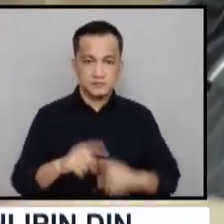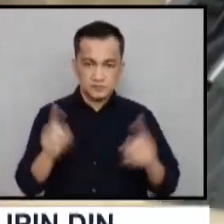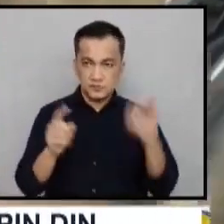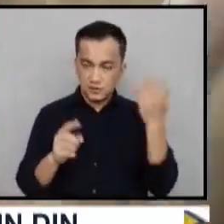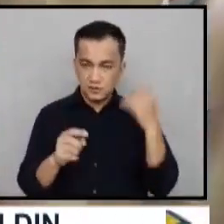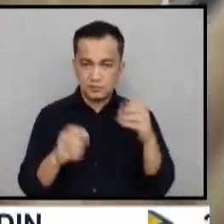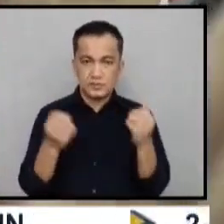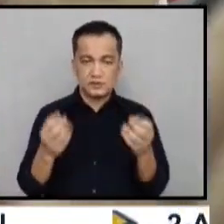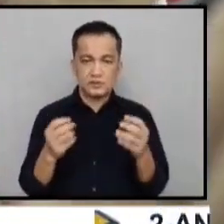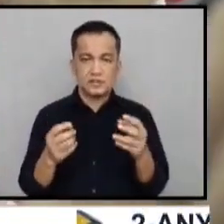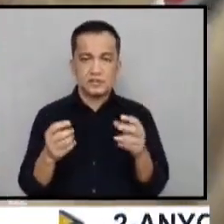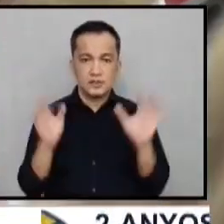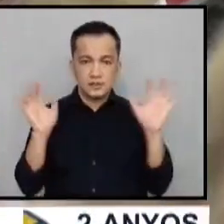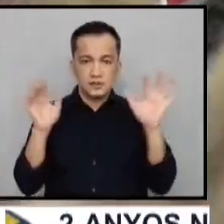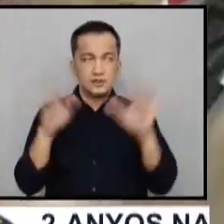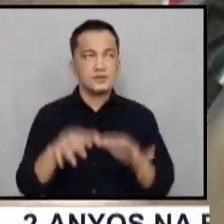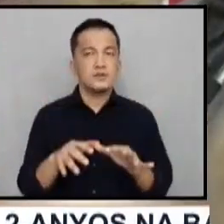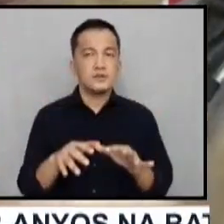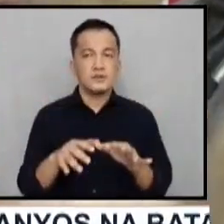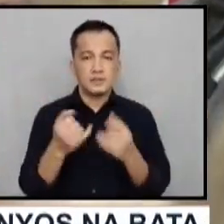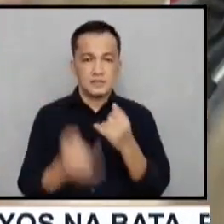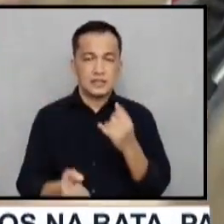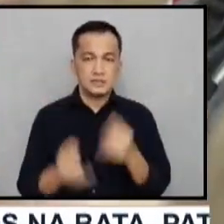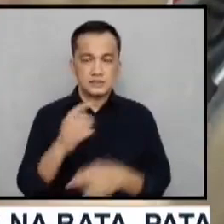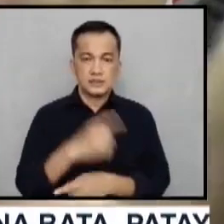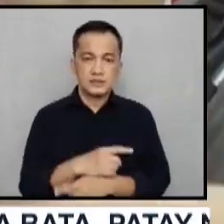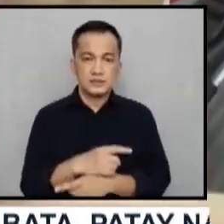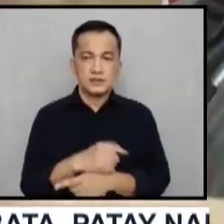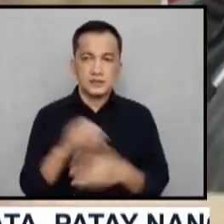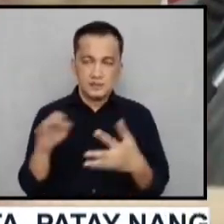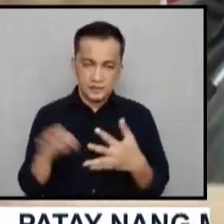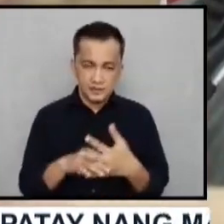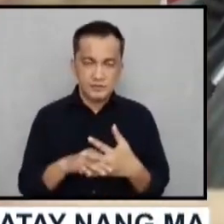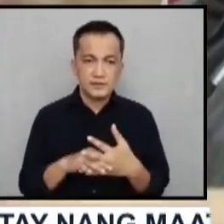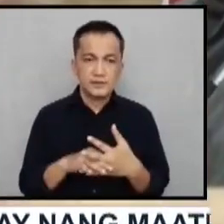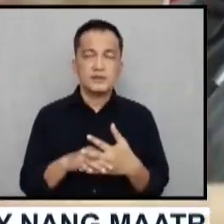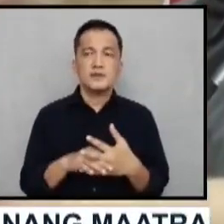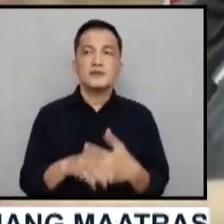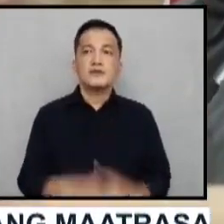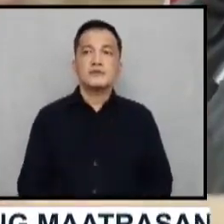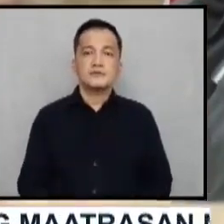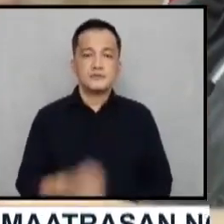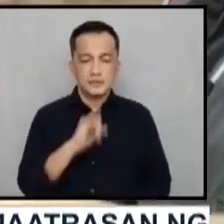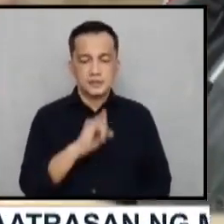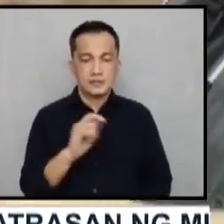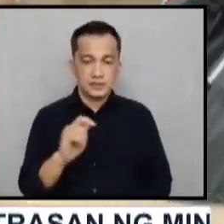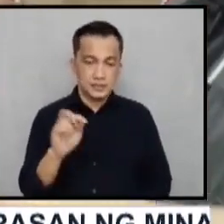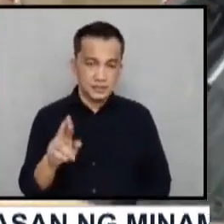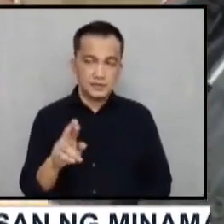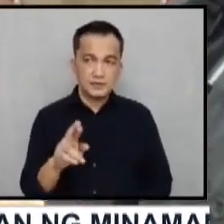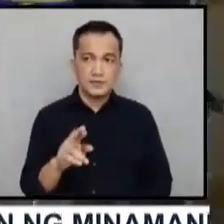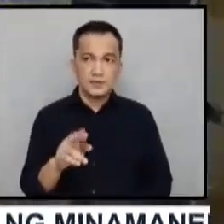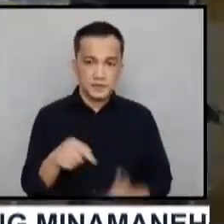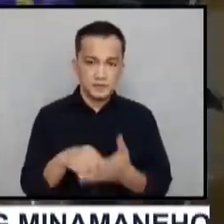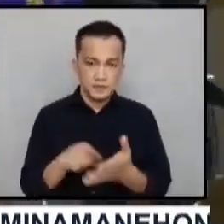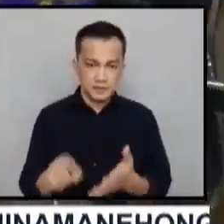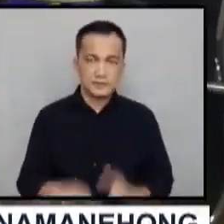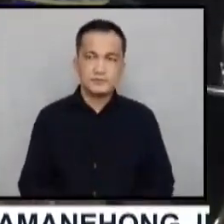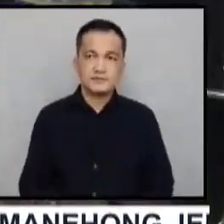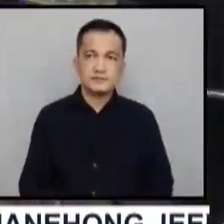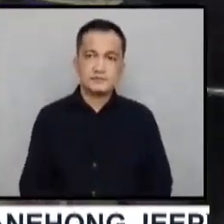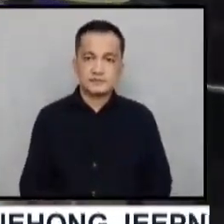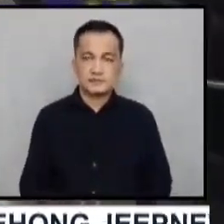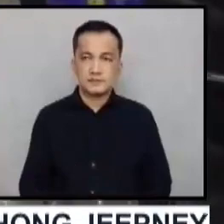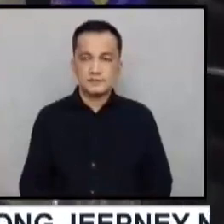ang nagdadagsaan sa huling araw ng pagka-file ng ITR at pagbabayad. Bukod